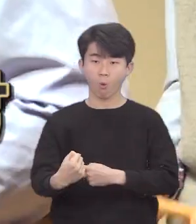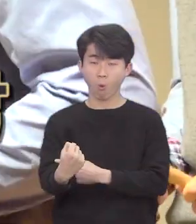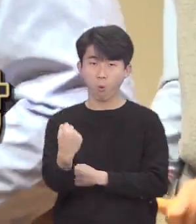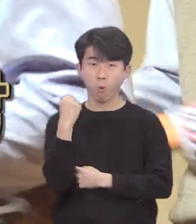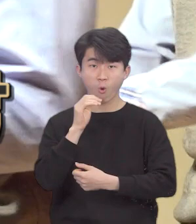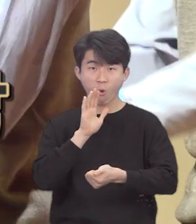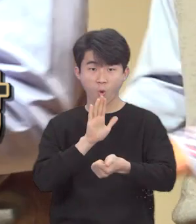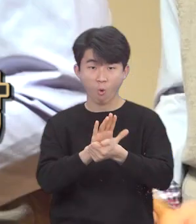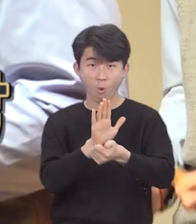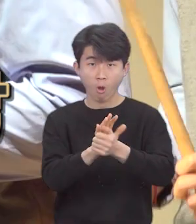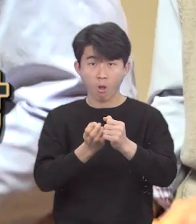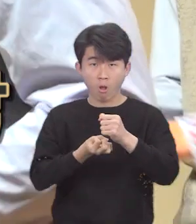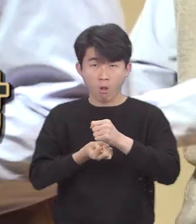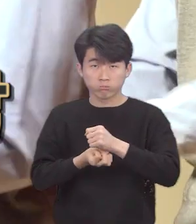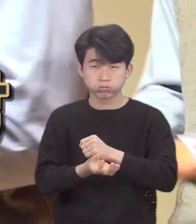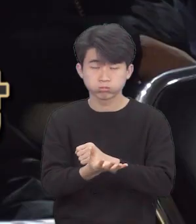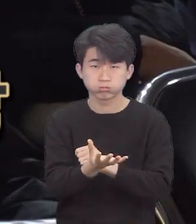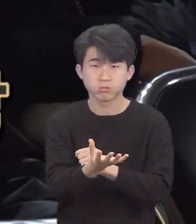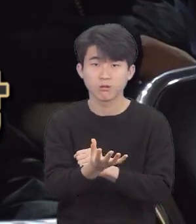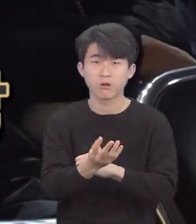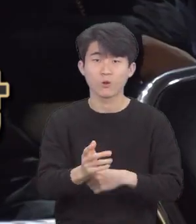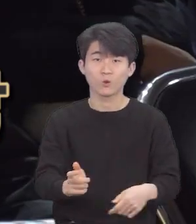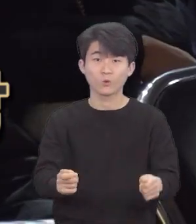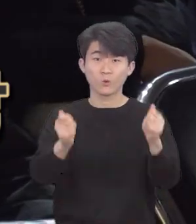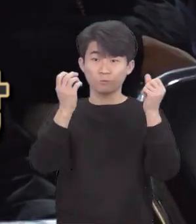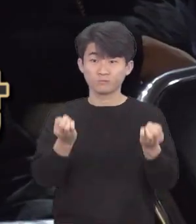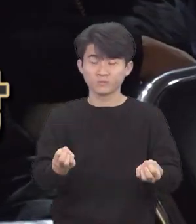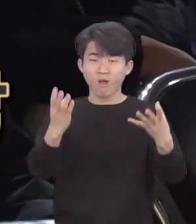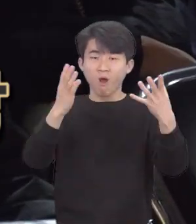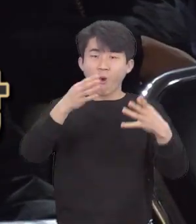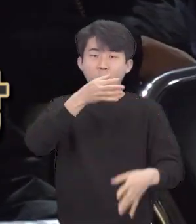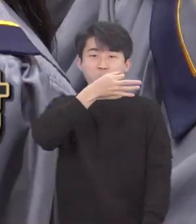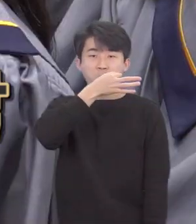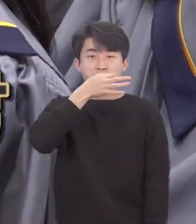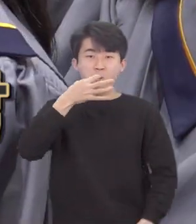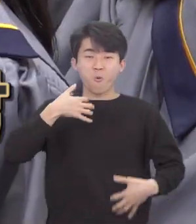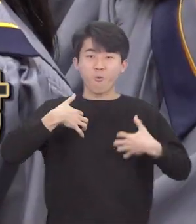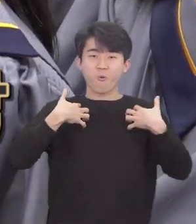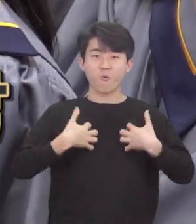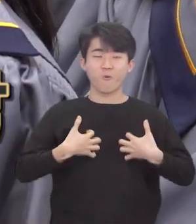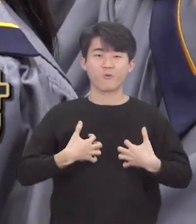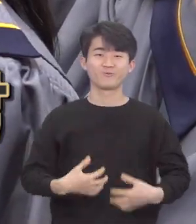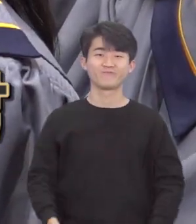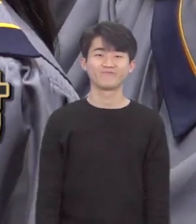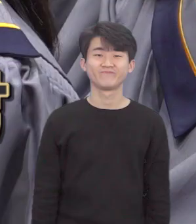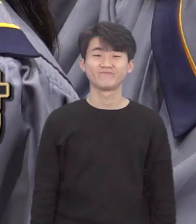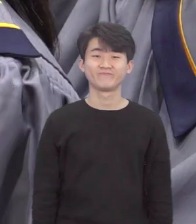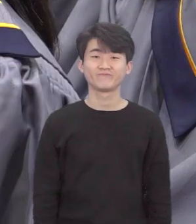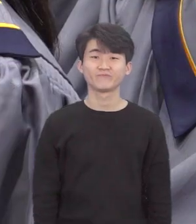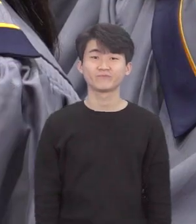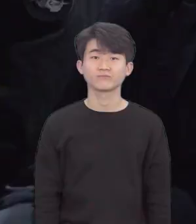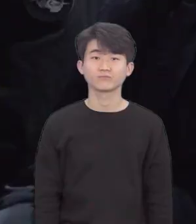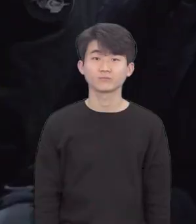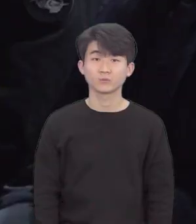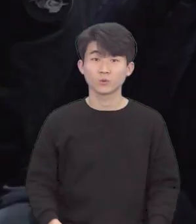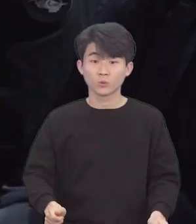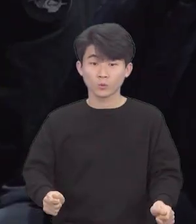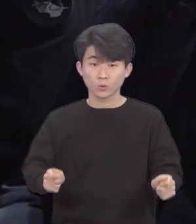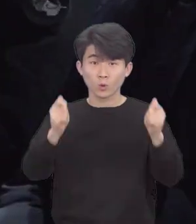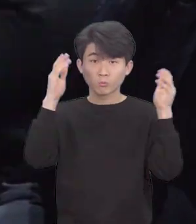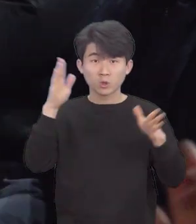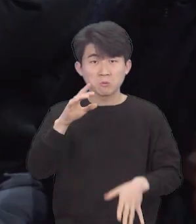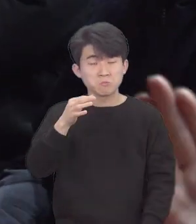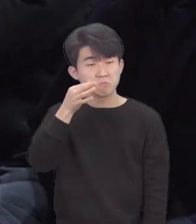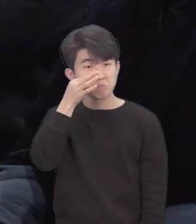응원의 메시지를 담은 난타 덕분에 그 어느 졸업식보다 신명나는 졸업식이 시작됐습니다.